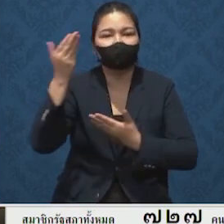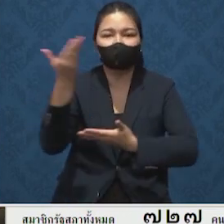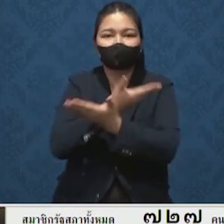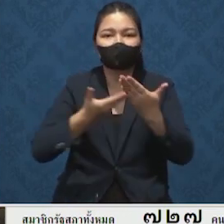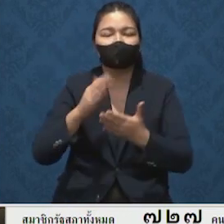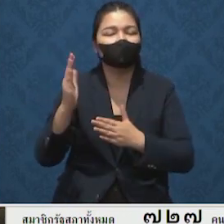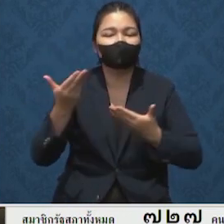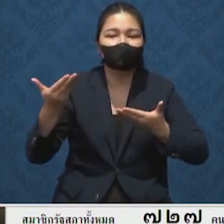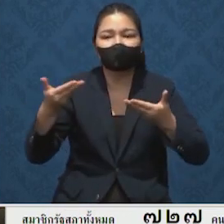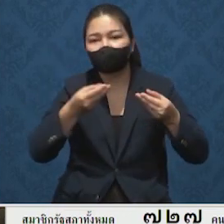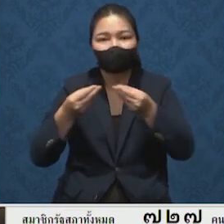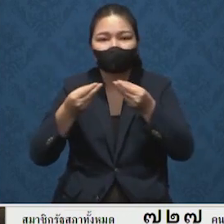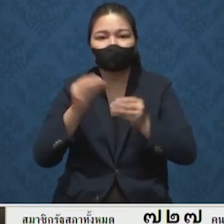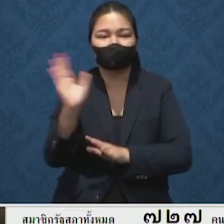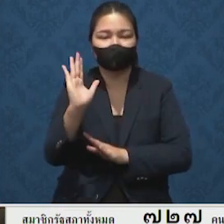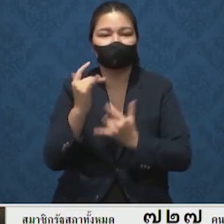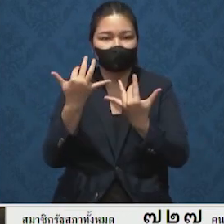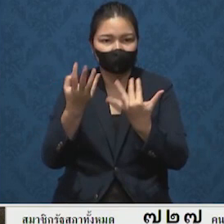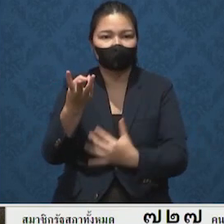อตัวเลของค์ประชุมเล็กน้อยครับ